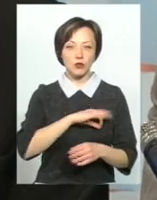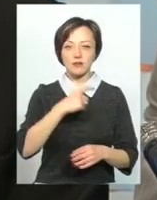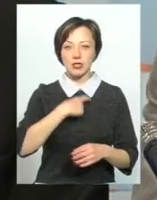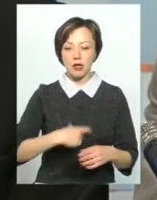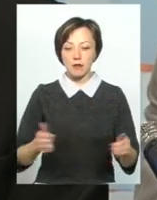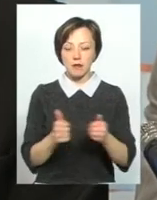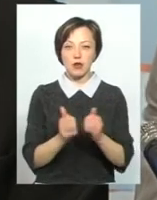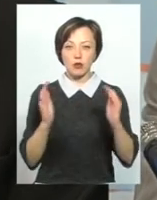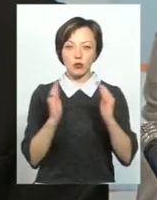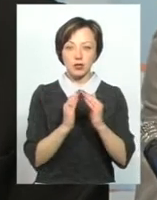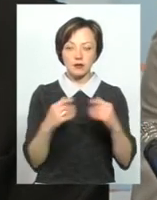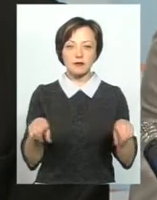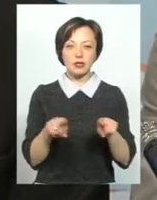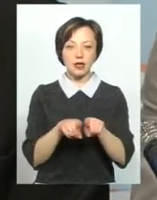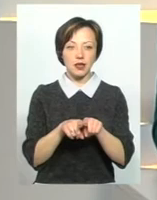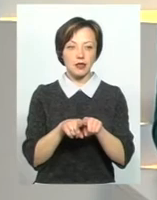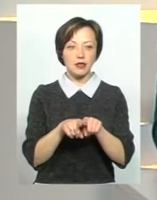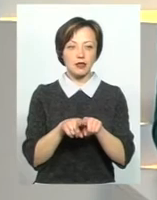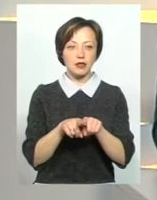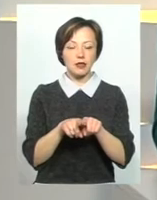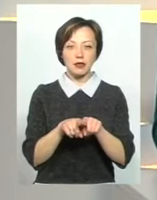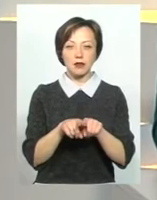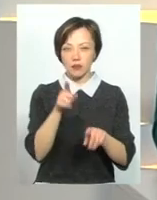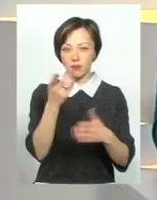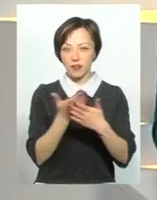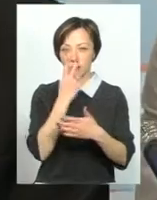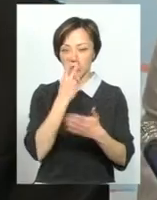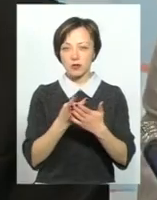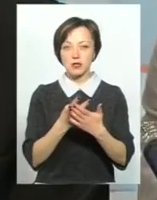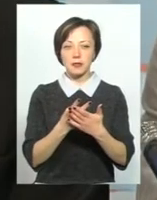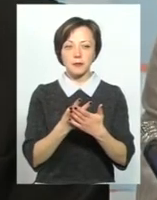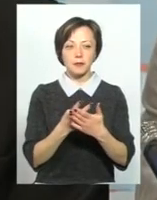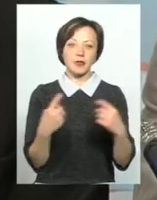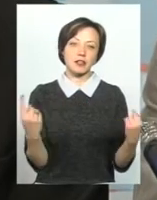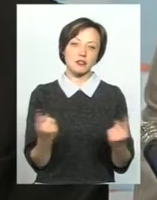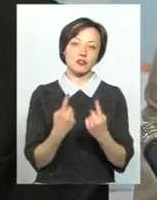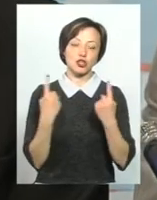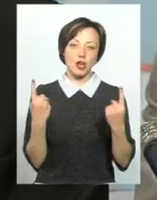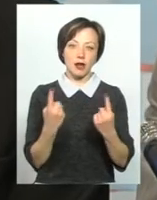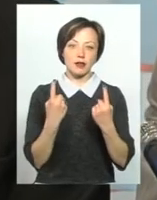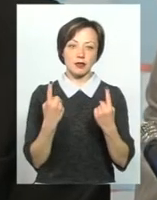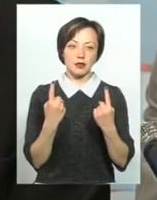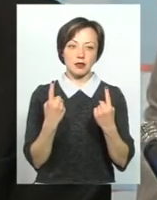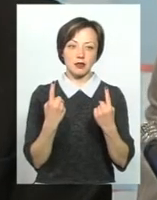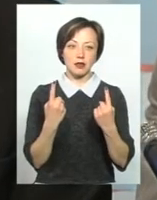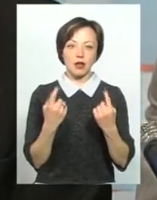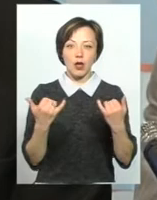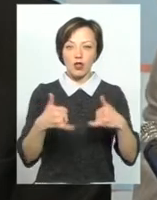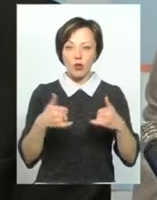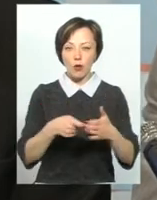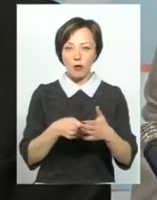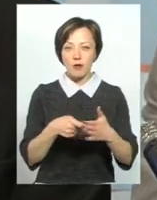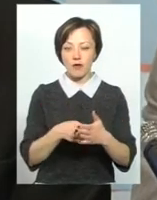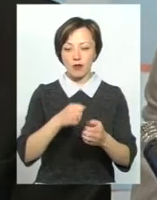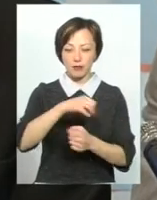біля будинків такі, от як було показано в відео, такі, здається, звичайні добрива, компости,